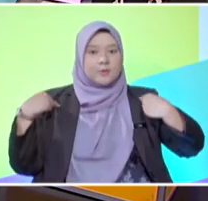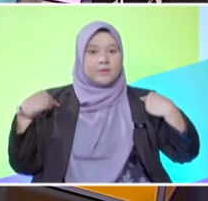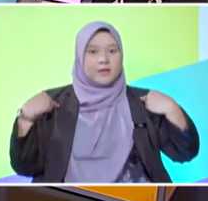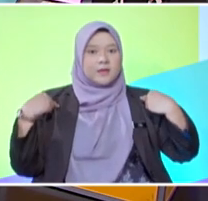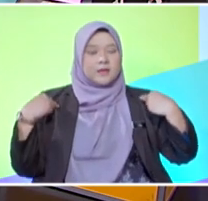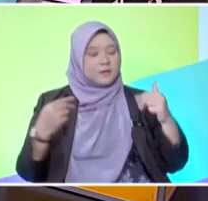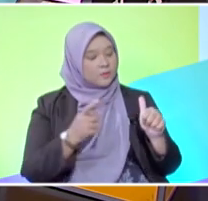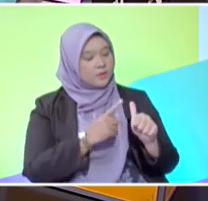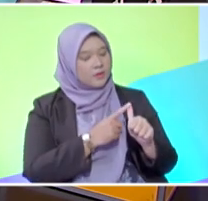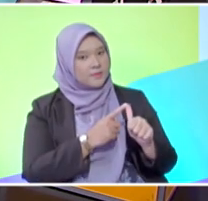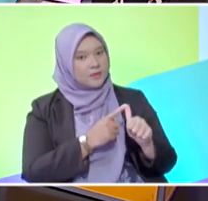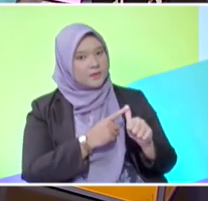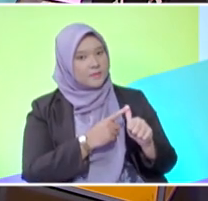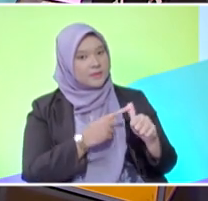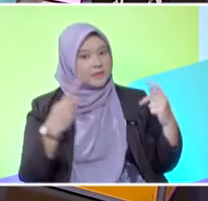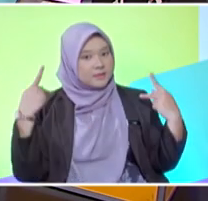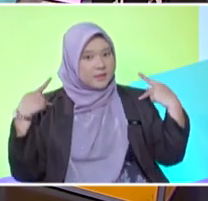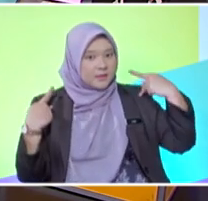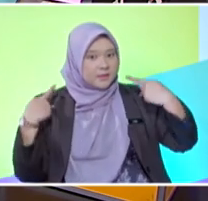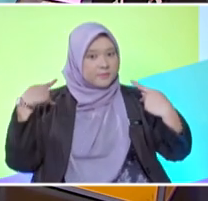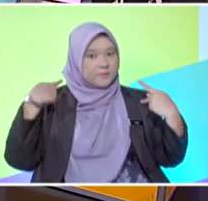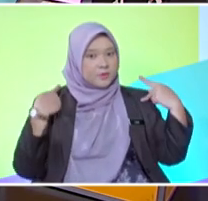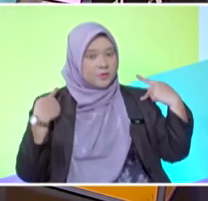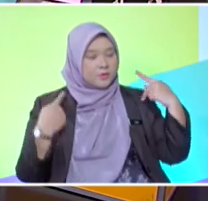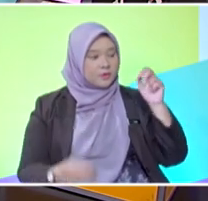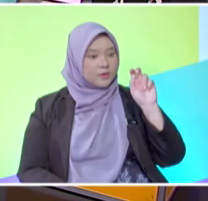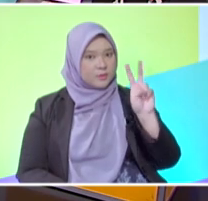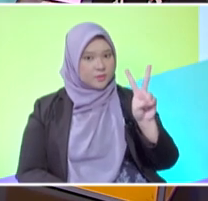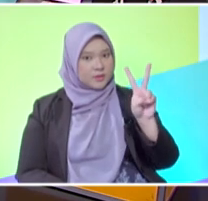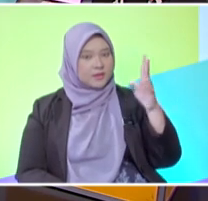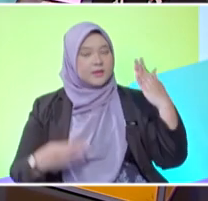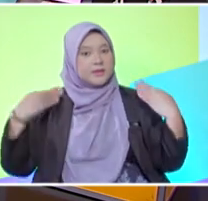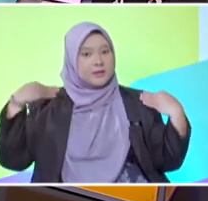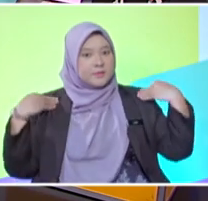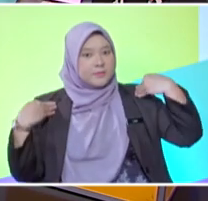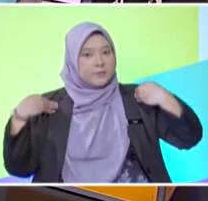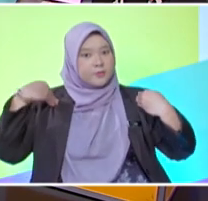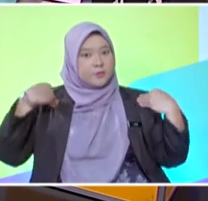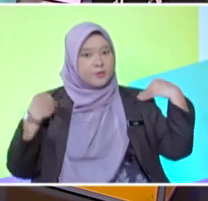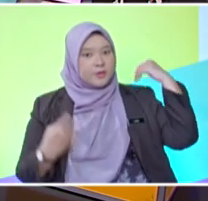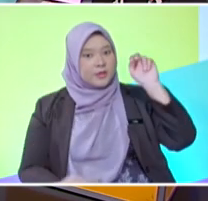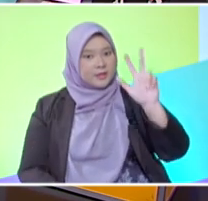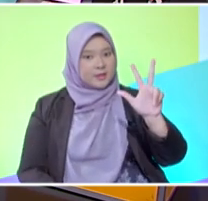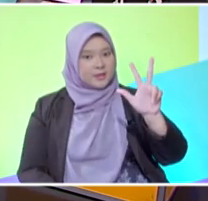kelaskan hewan-hewan ini dan mungkin sebagai rusa kita ataupun adik kita di rumah